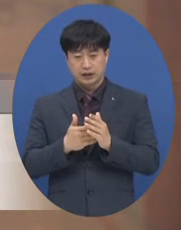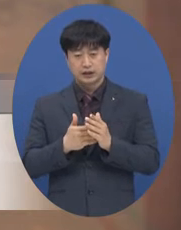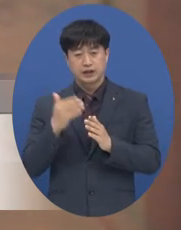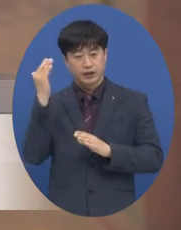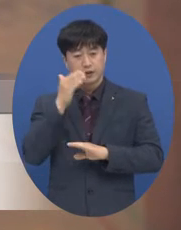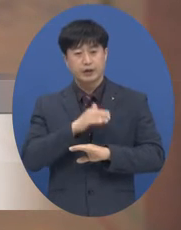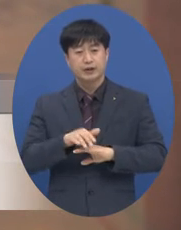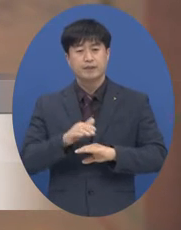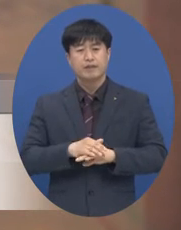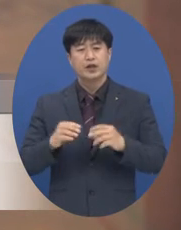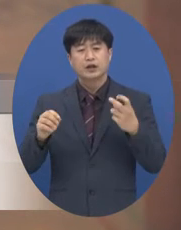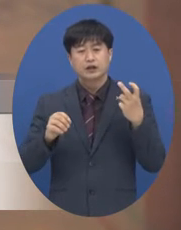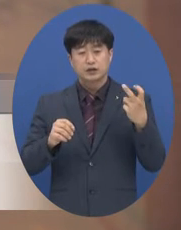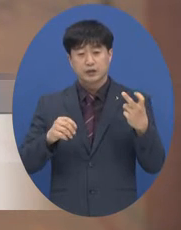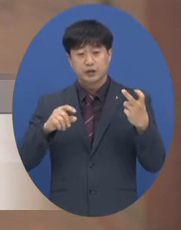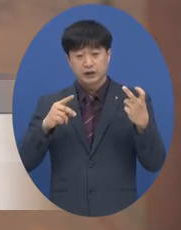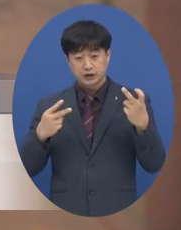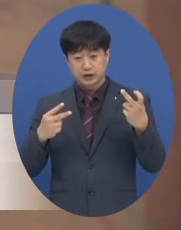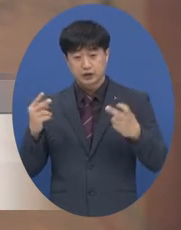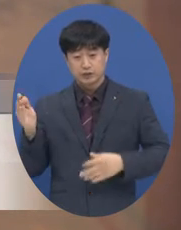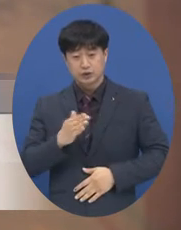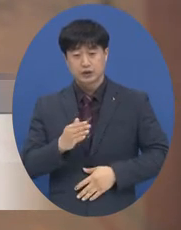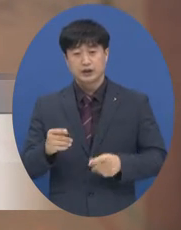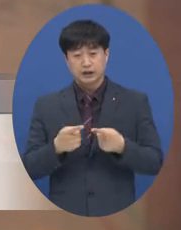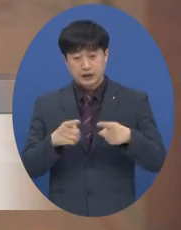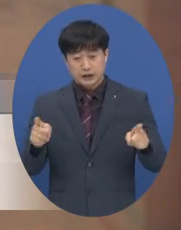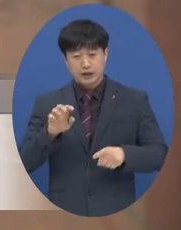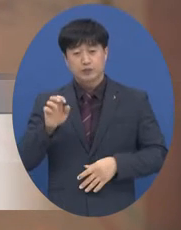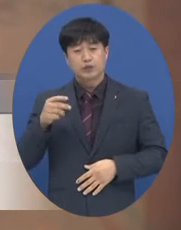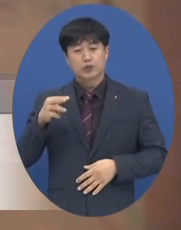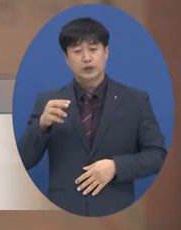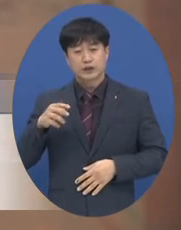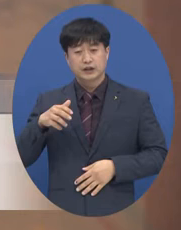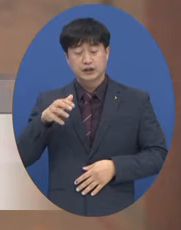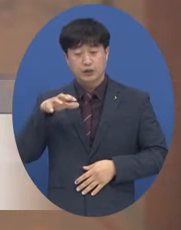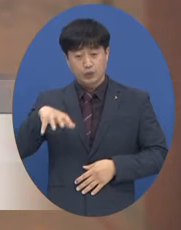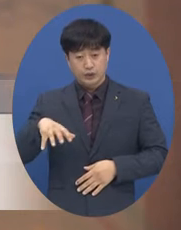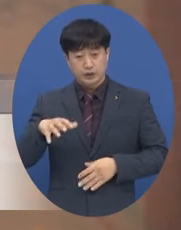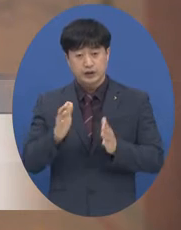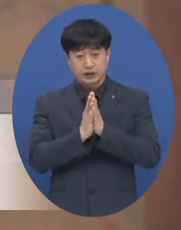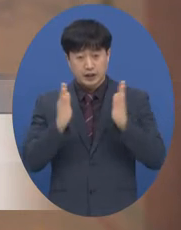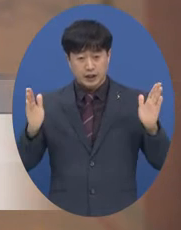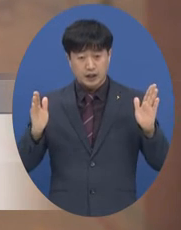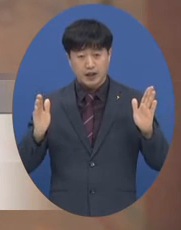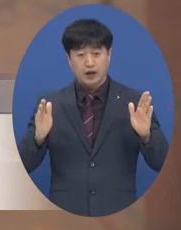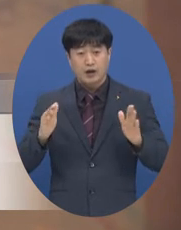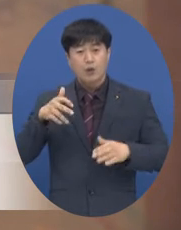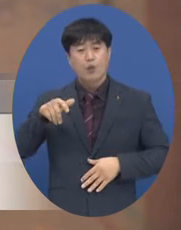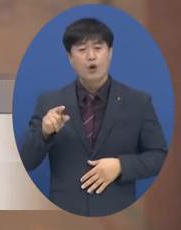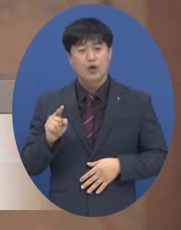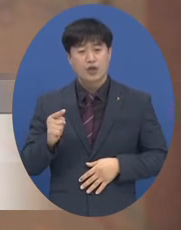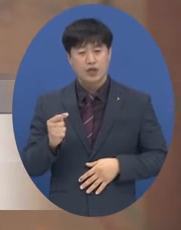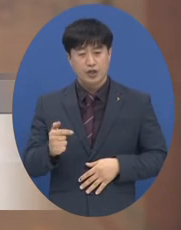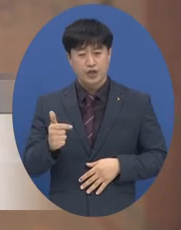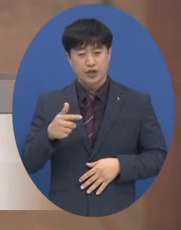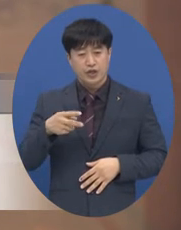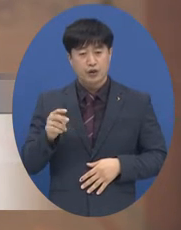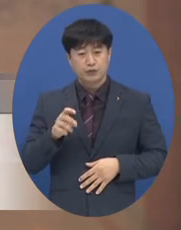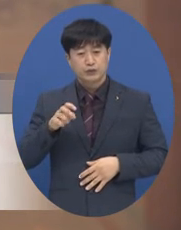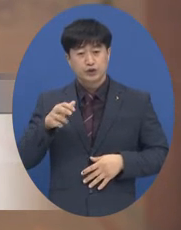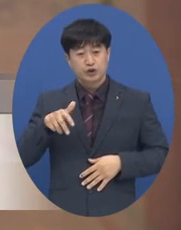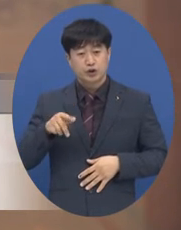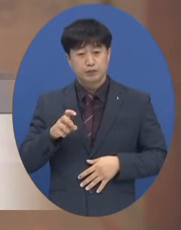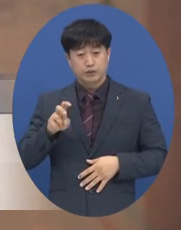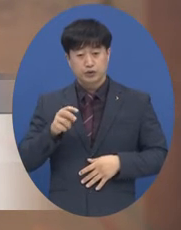열릴 예정입니다. 그리고 12월 2일부터는 1층 프로젝트 갤러리에서 진행되는 퀀텀 점프라는